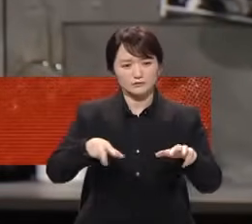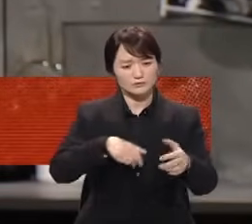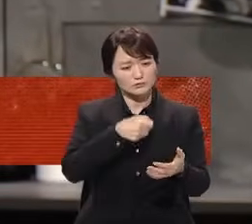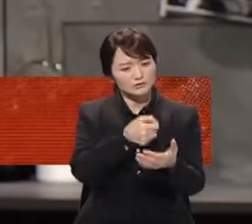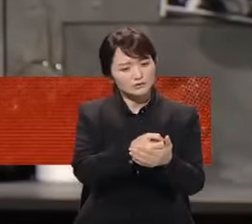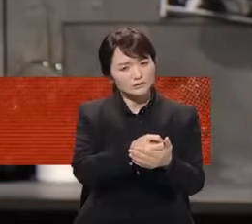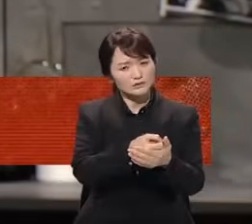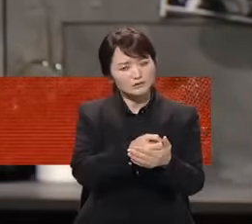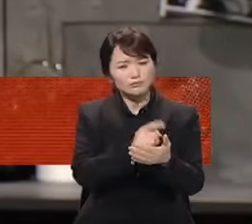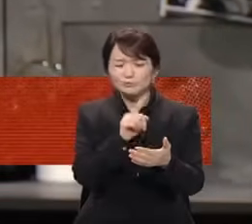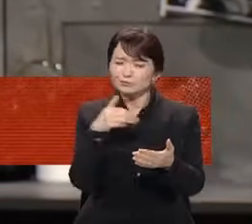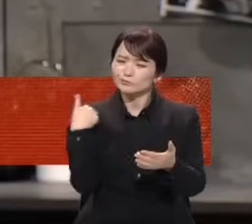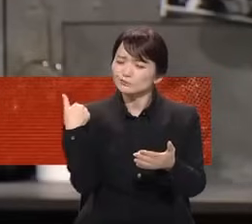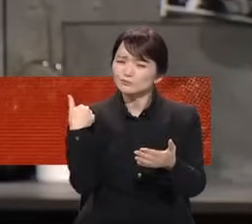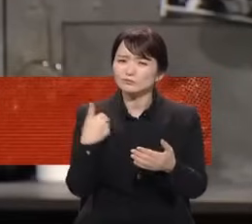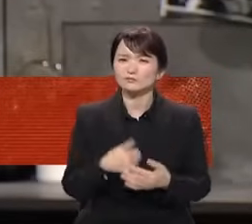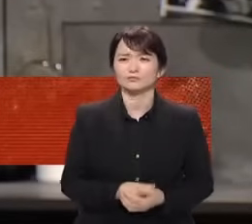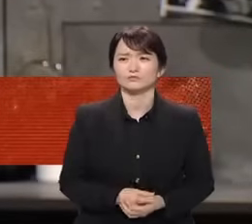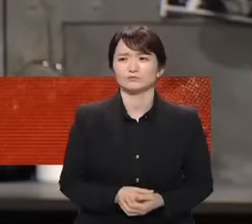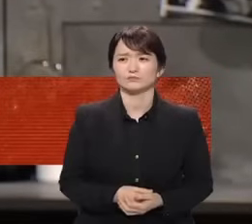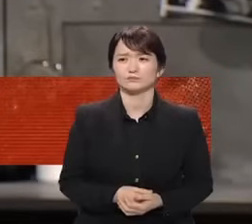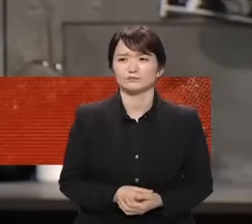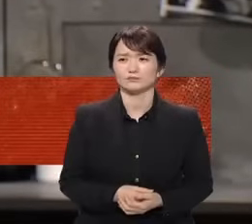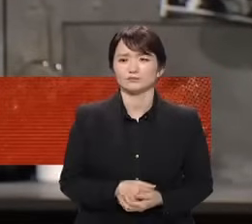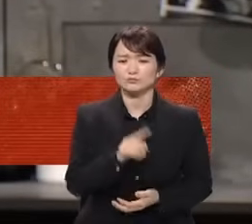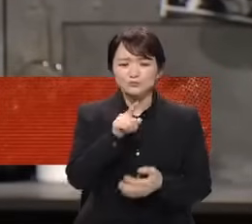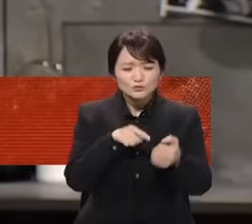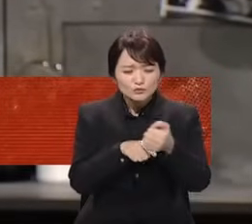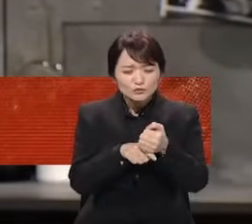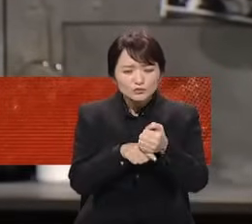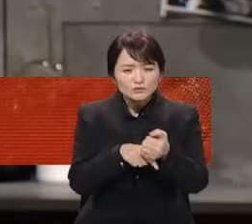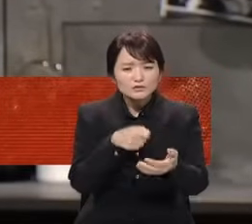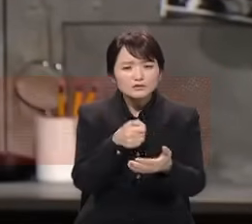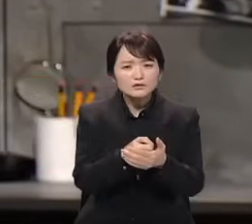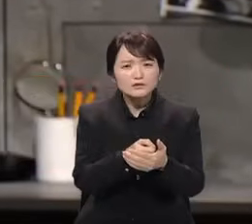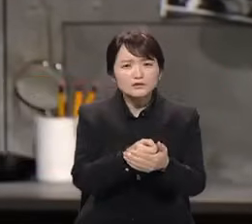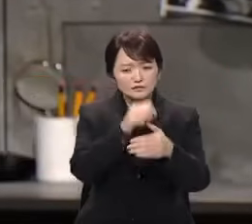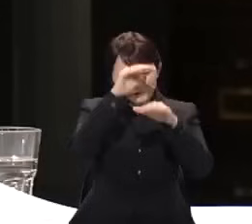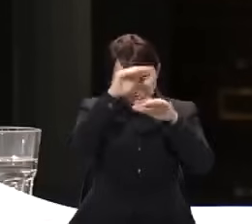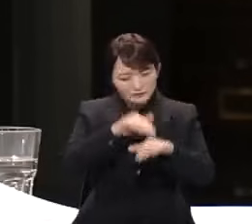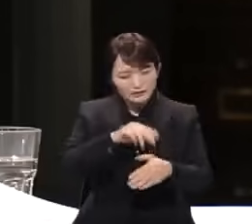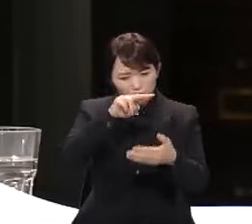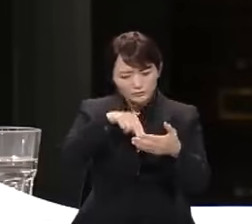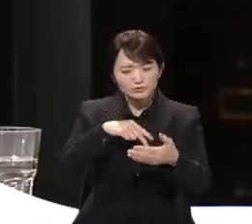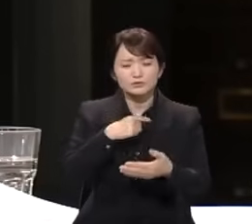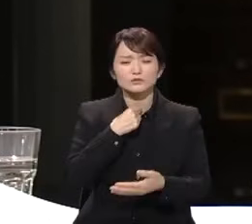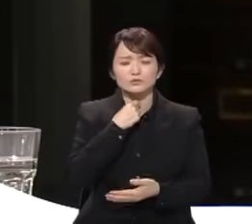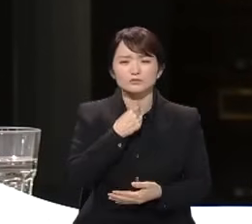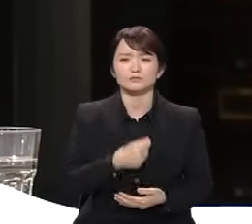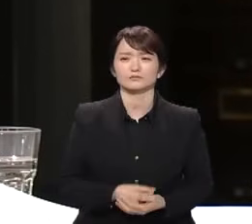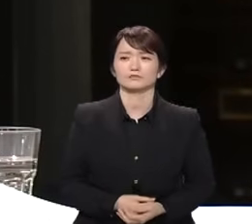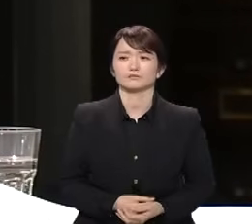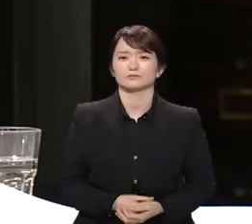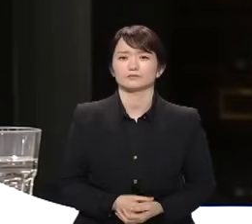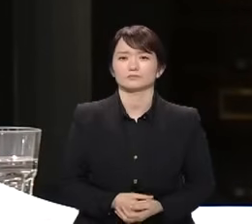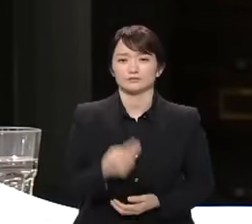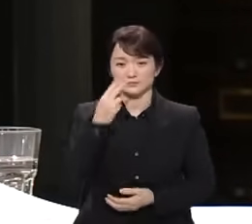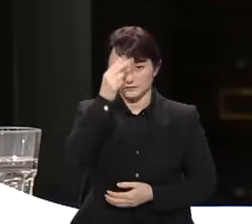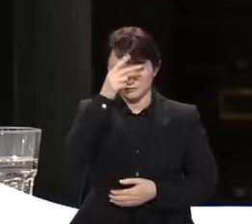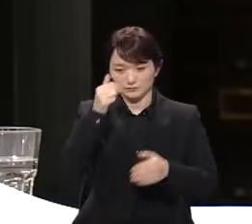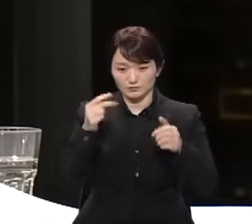가네요. 무슨 사유가는지 좀 판결문을 보고 싶어요, 직접. 그럴 정도입니다. 자, 뭐 항소를 했습니다.